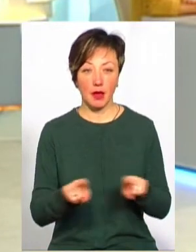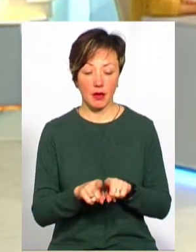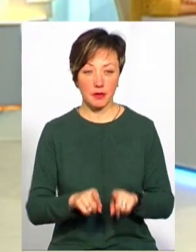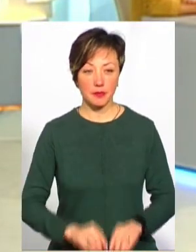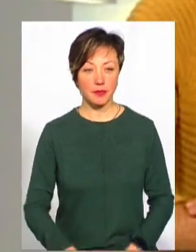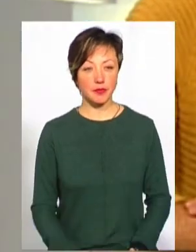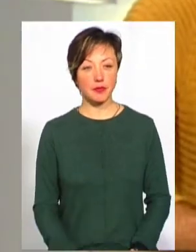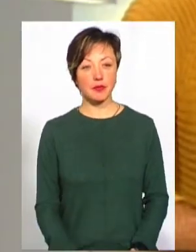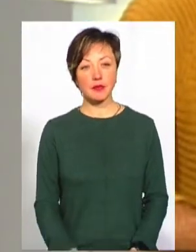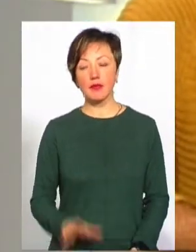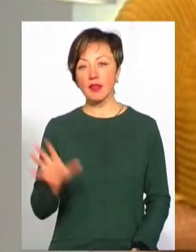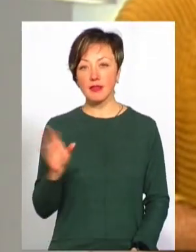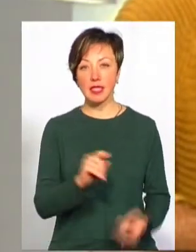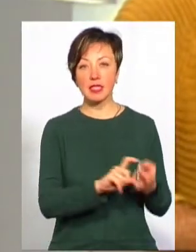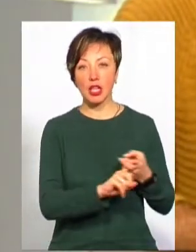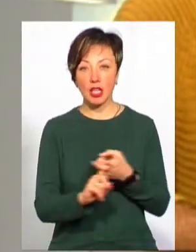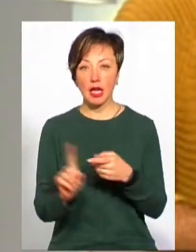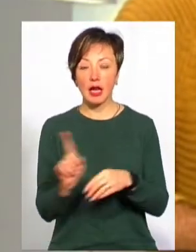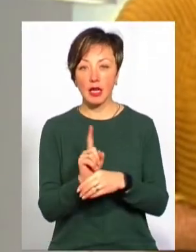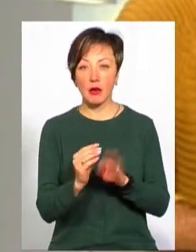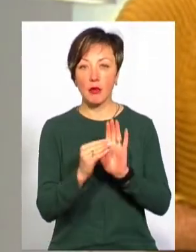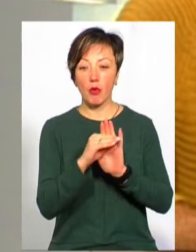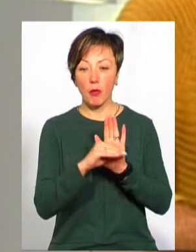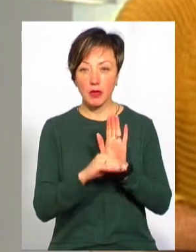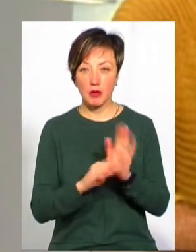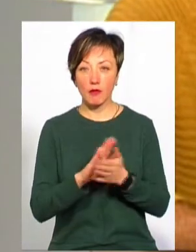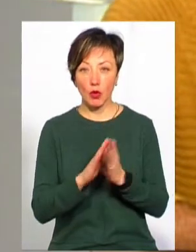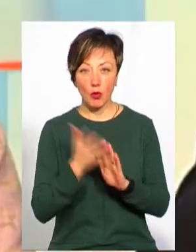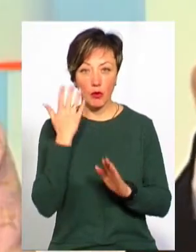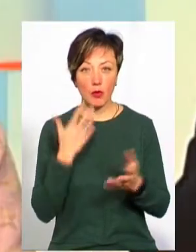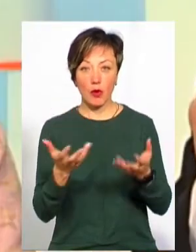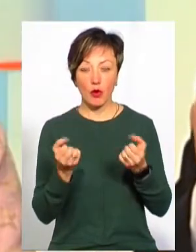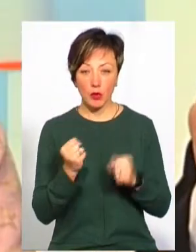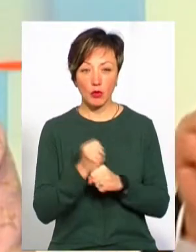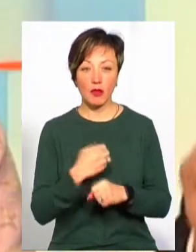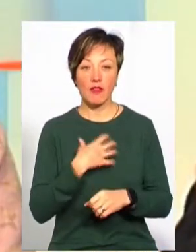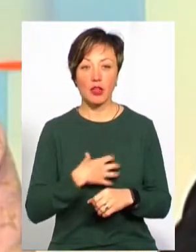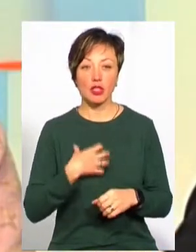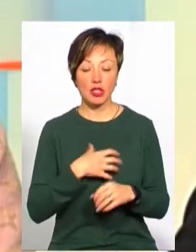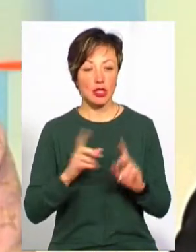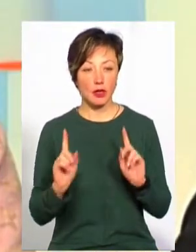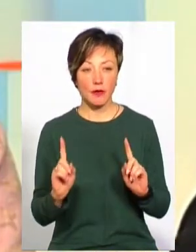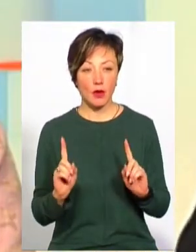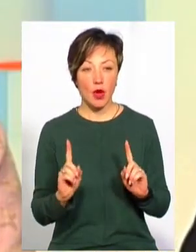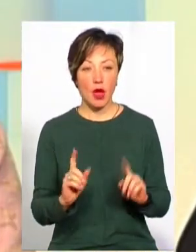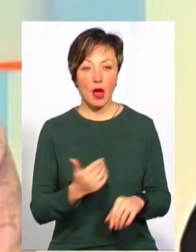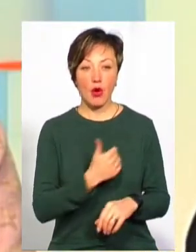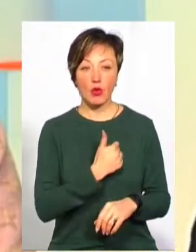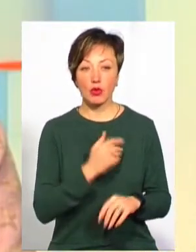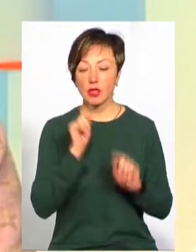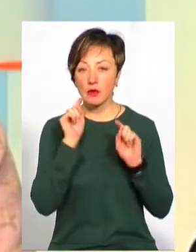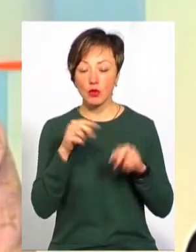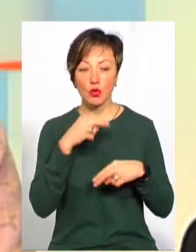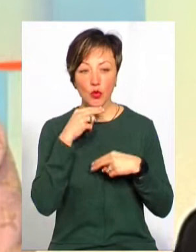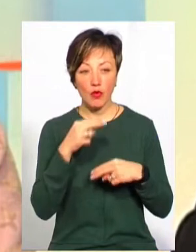не менше. Це залежить від того, які критерії будуть прописані в договорі при прийомі на роботі. І це дуже важливо. От я хочу звернути